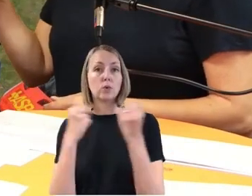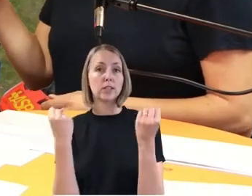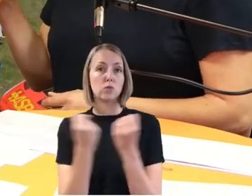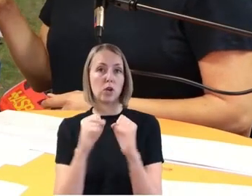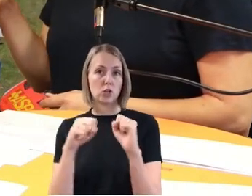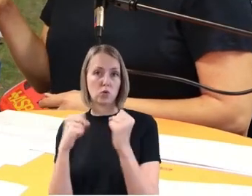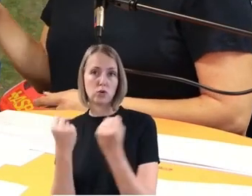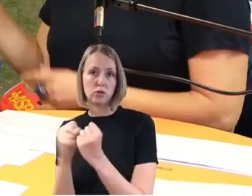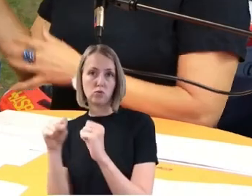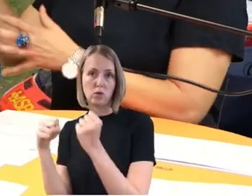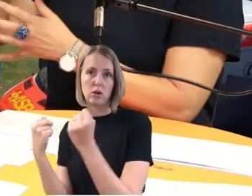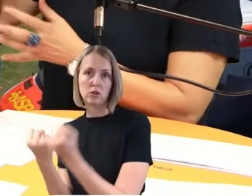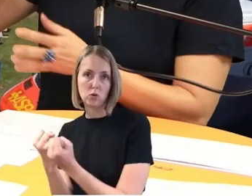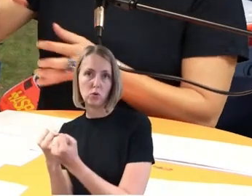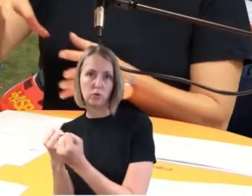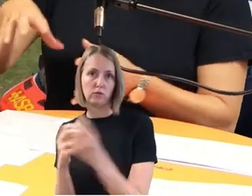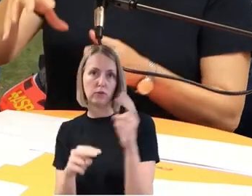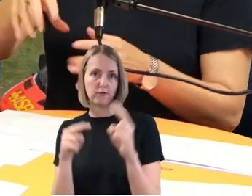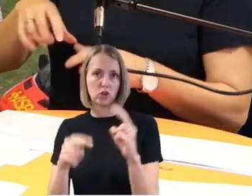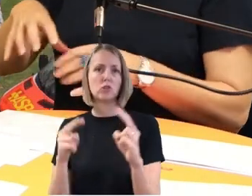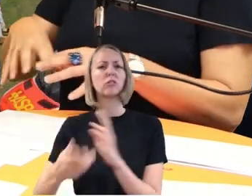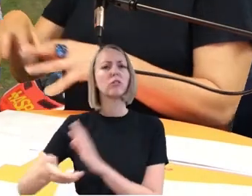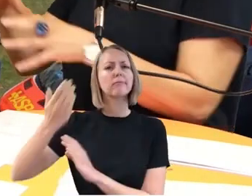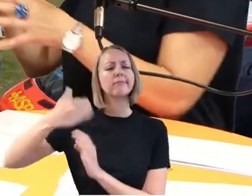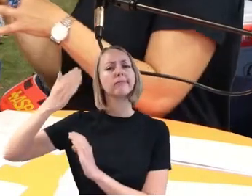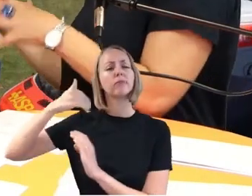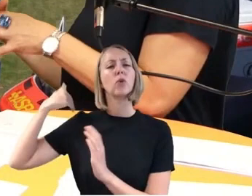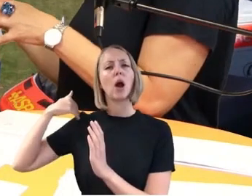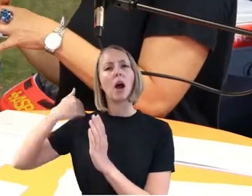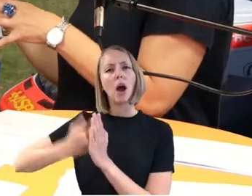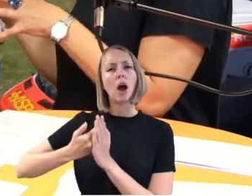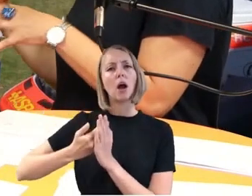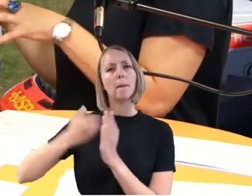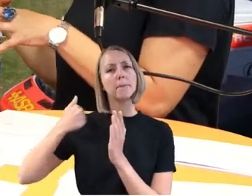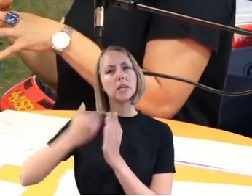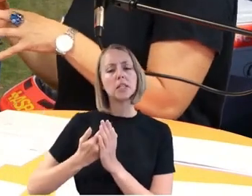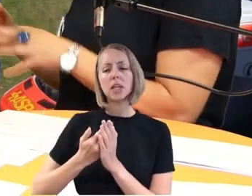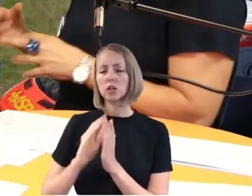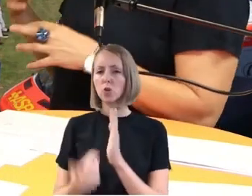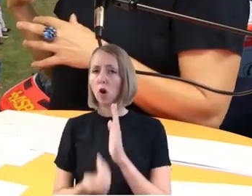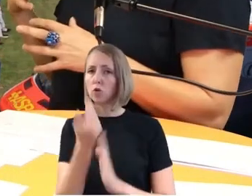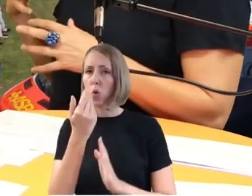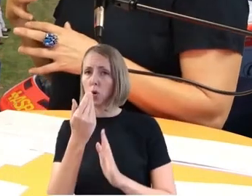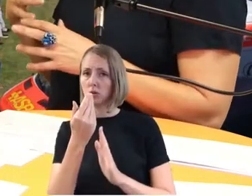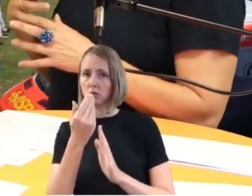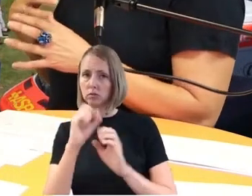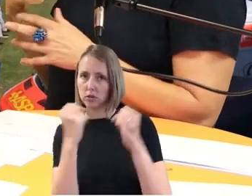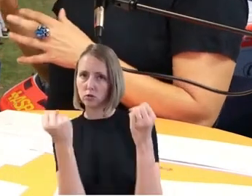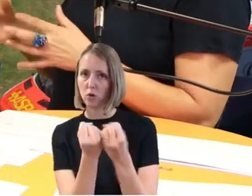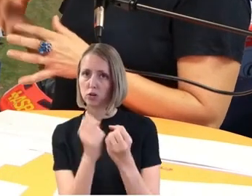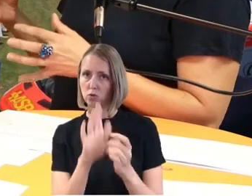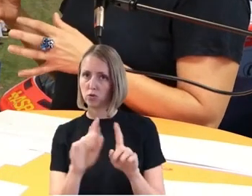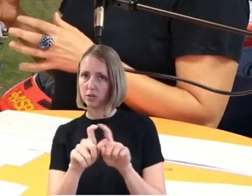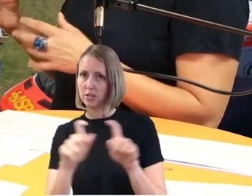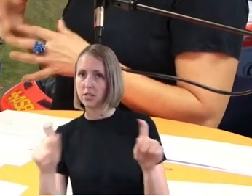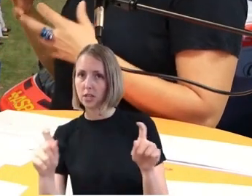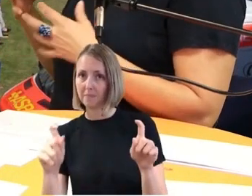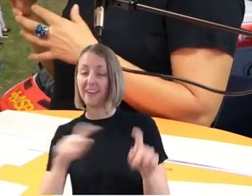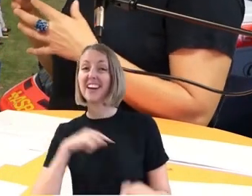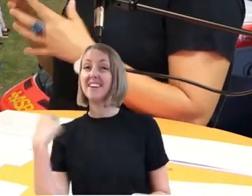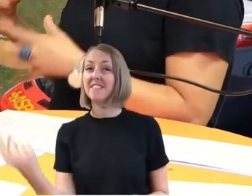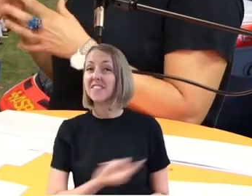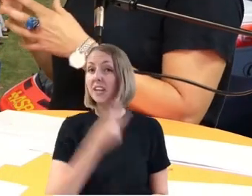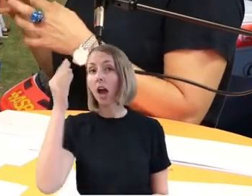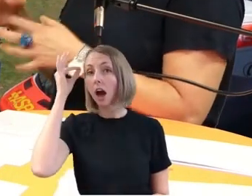die du auch jetzt alle schon von der vergangenheit aufgeführt das bis jetzt auch dem geplanten das denken wir uns ja nicht aus